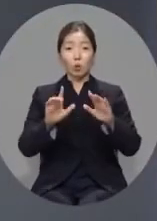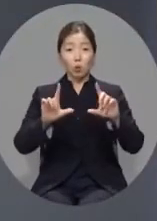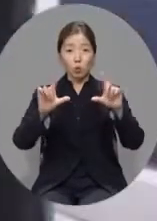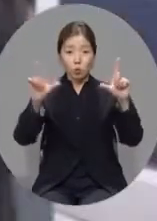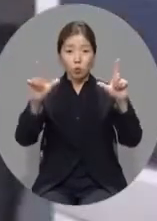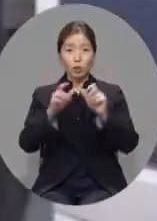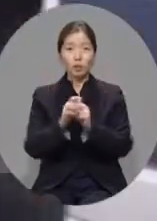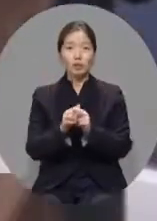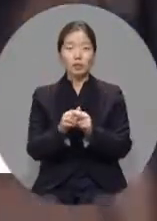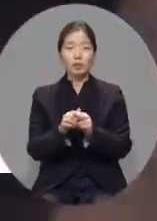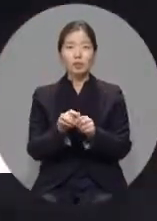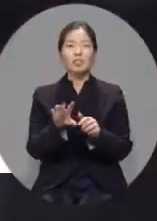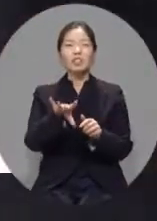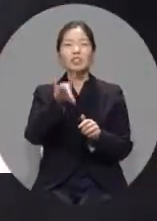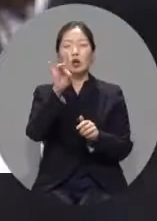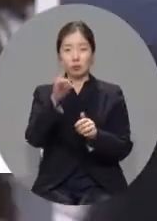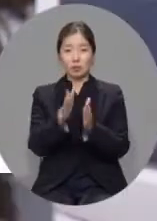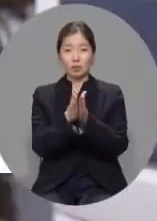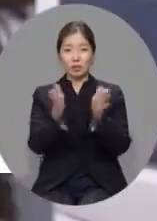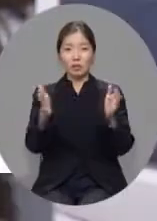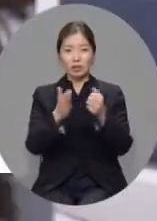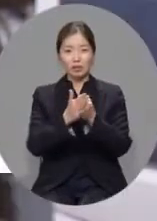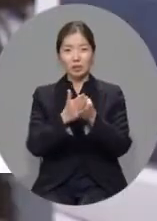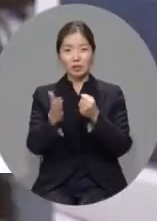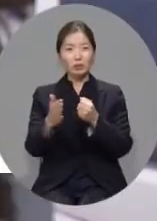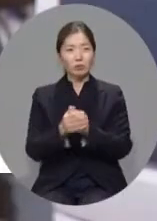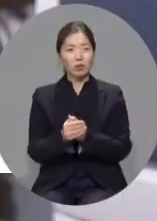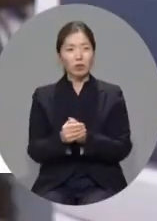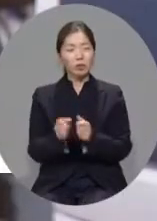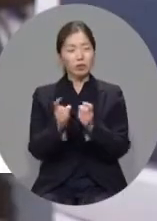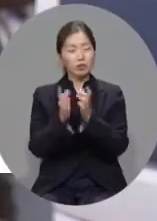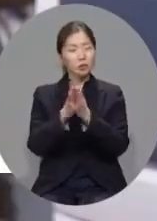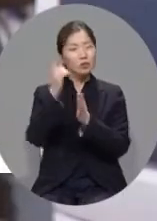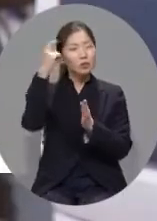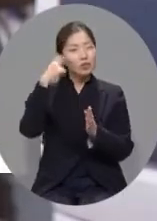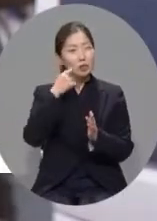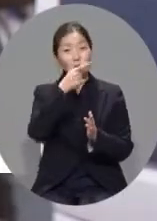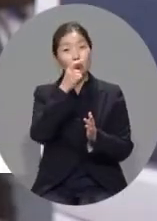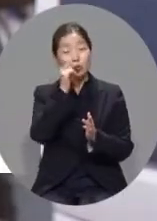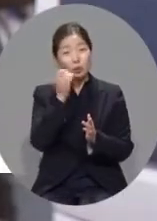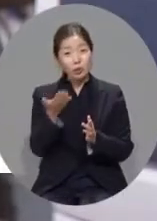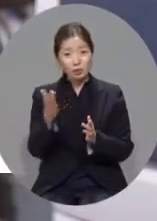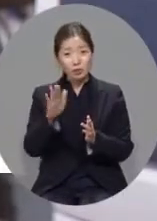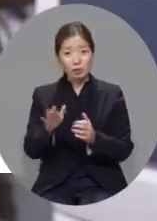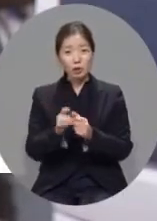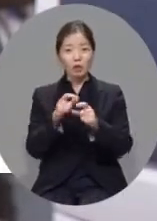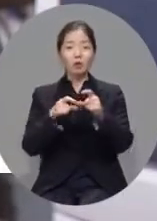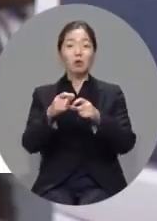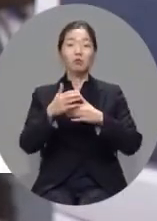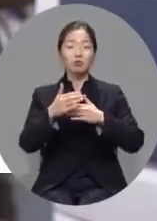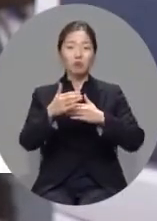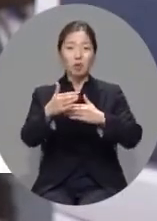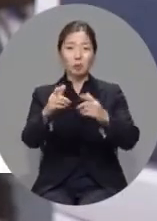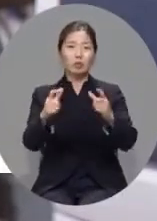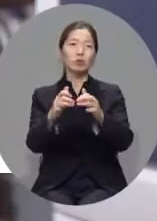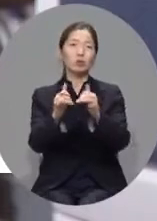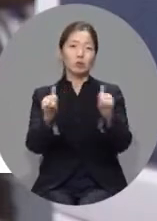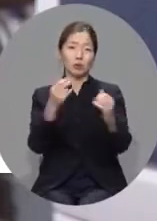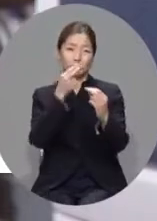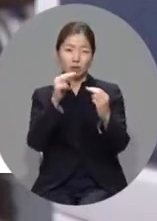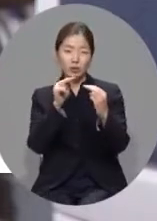또 시행 초기라 많이 이렇게 피부로 못 느끼시겠지만 이게 더 진행되면 주민과